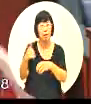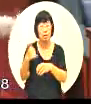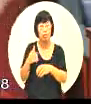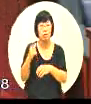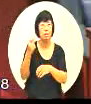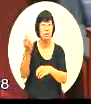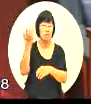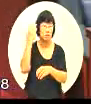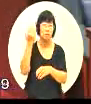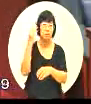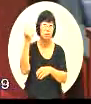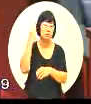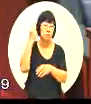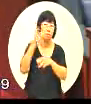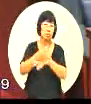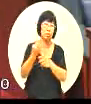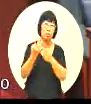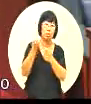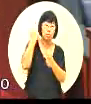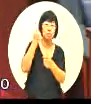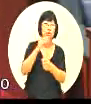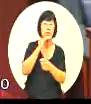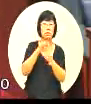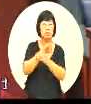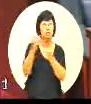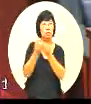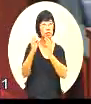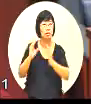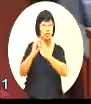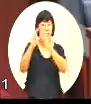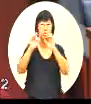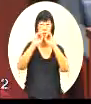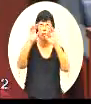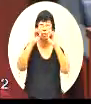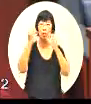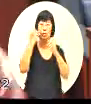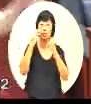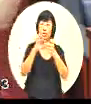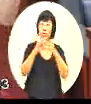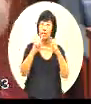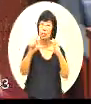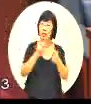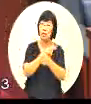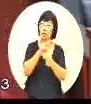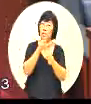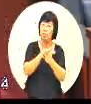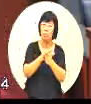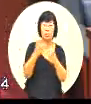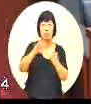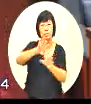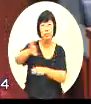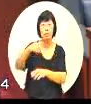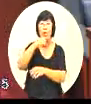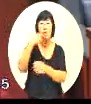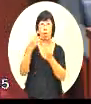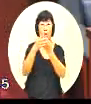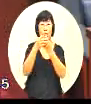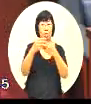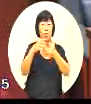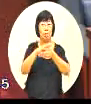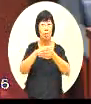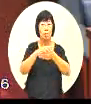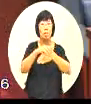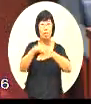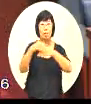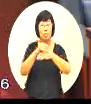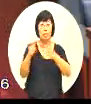广告，那是好多年前，他说大林埔应该不是大林埔，那个红毛港迁村历经40年终于